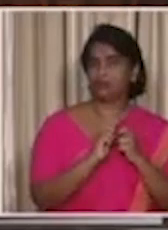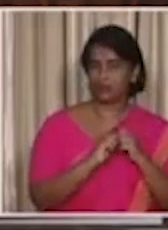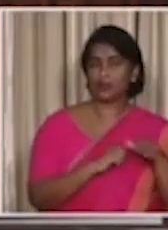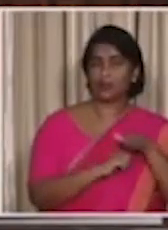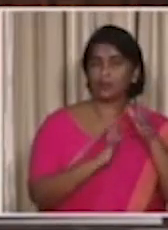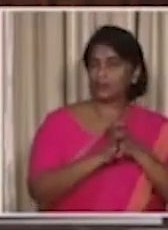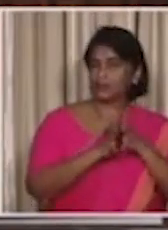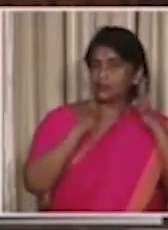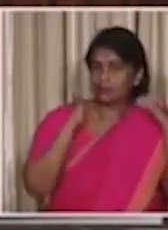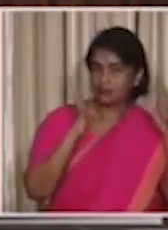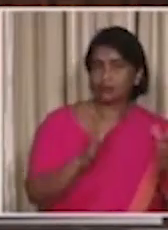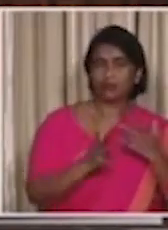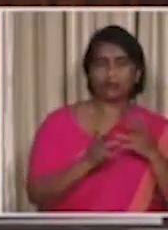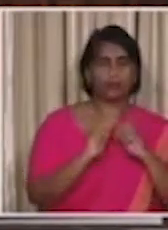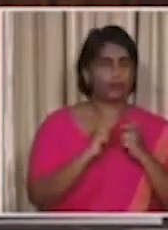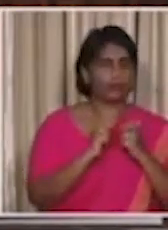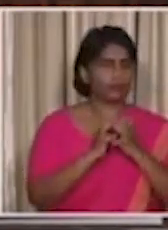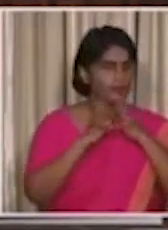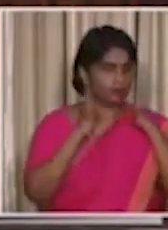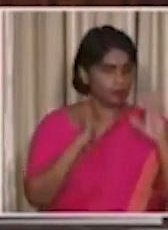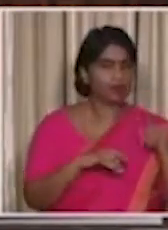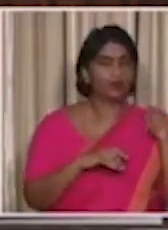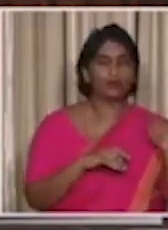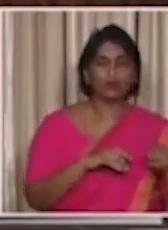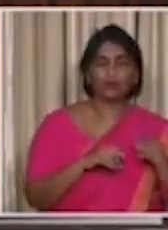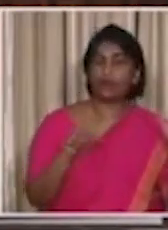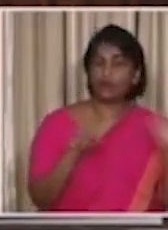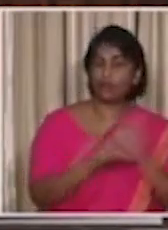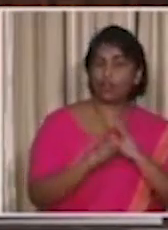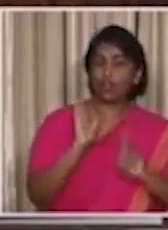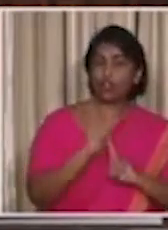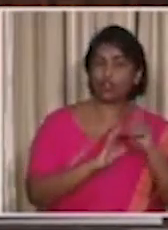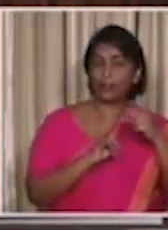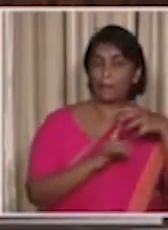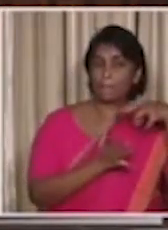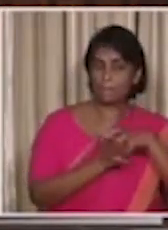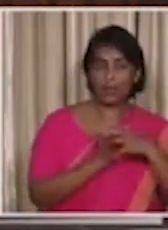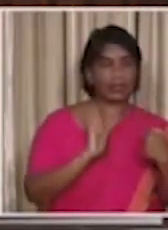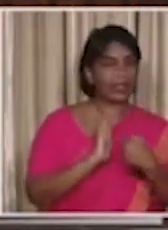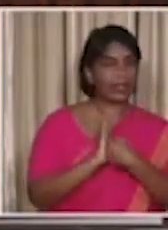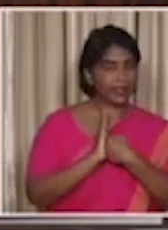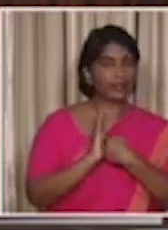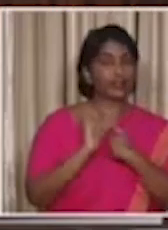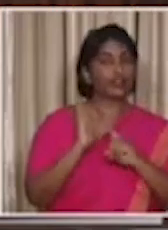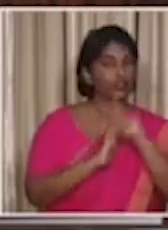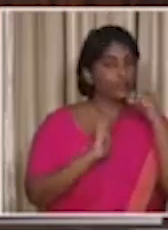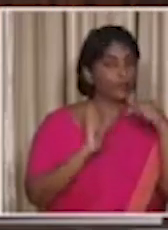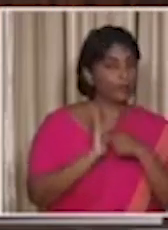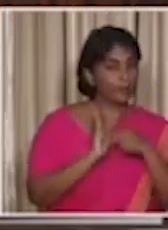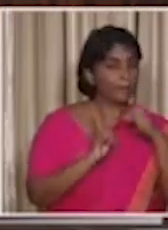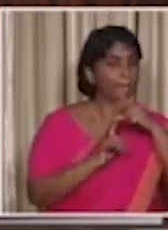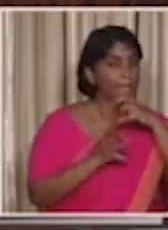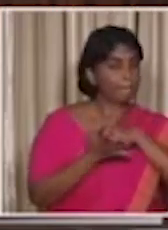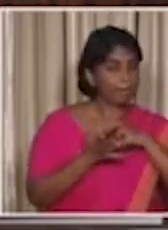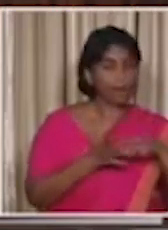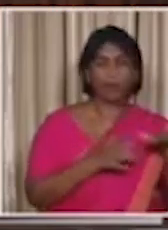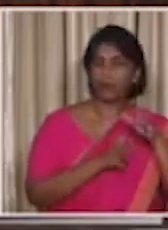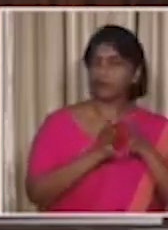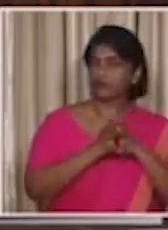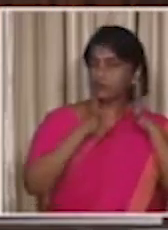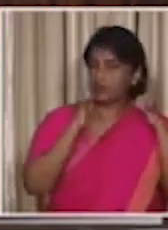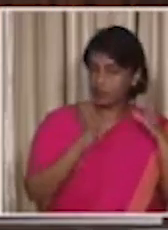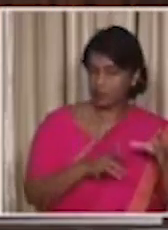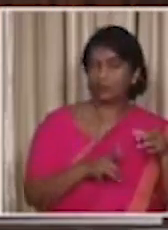ප්‍රදේශ ගණනාවකට දැඩි හානි සිදු වුණා. සම්පූර්ණ උතුරු පළාතත් නැගෙනහිර උතුරු මැද පළාත් වල ප්‍රදේශ